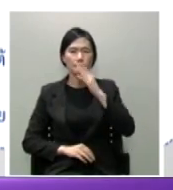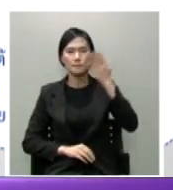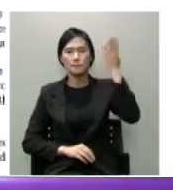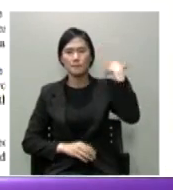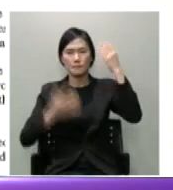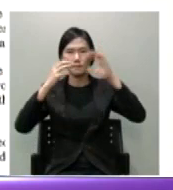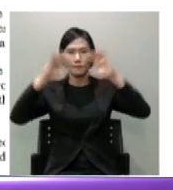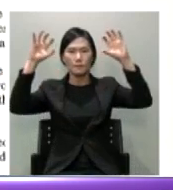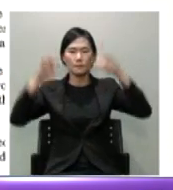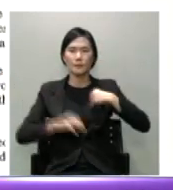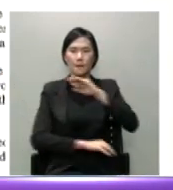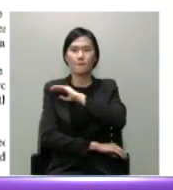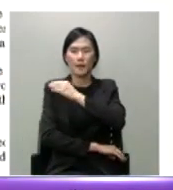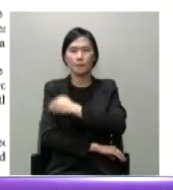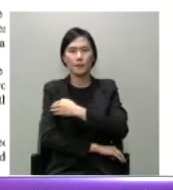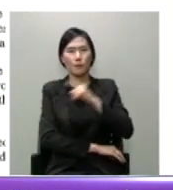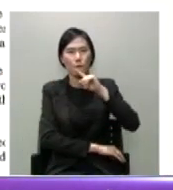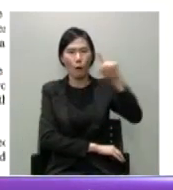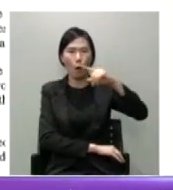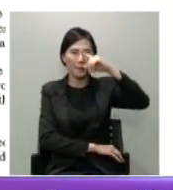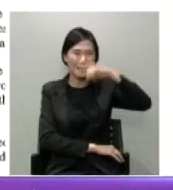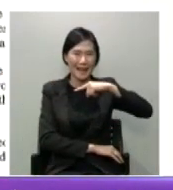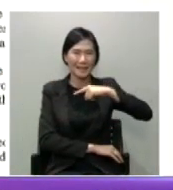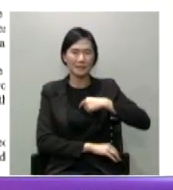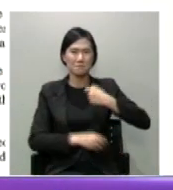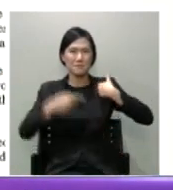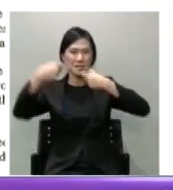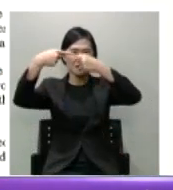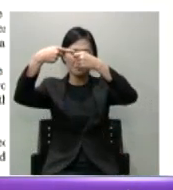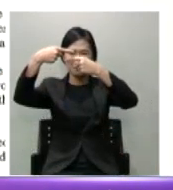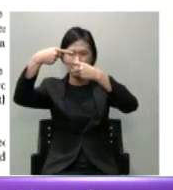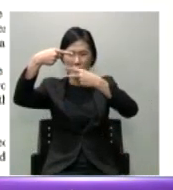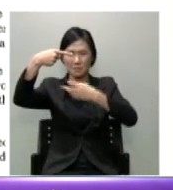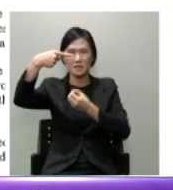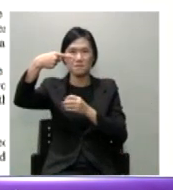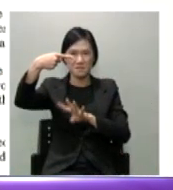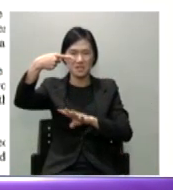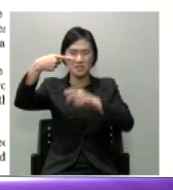ฟิลิปปินส์ฟ้องเราต่อ WTO นั้น14ข้อ